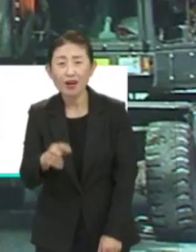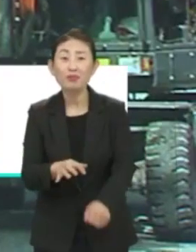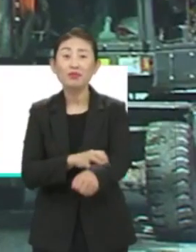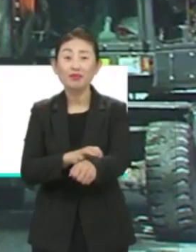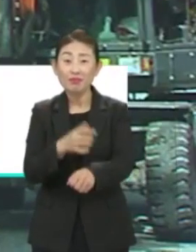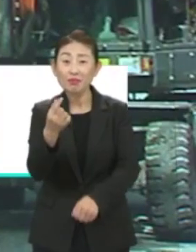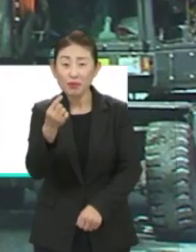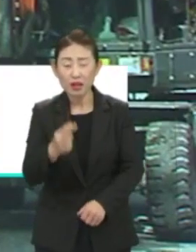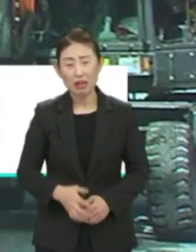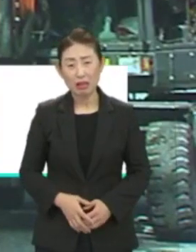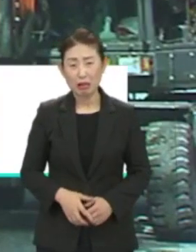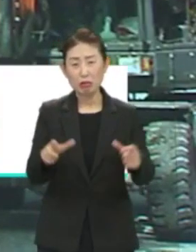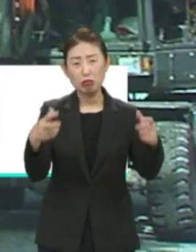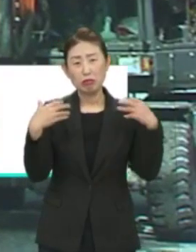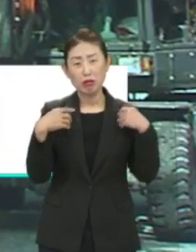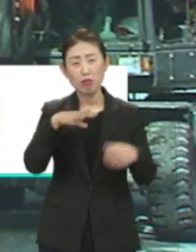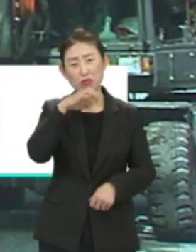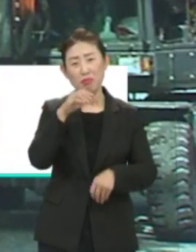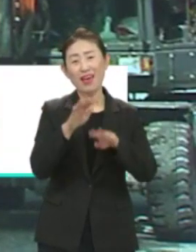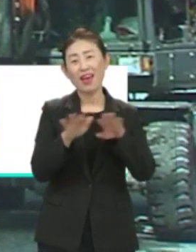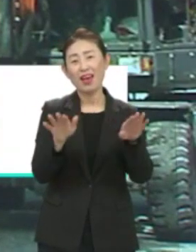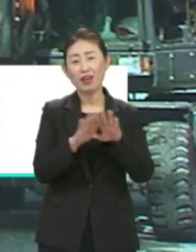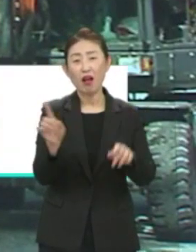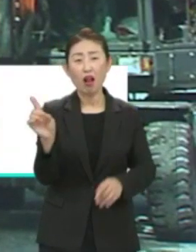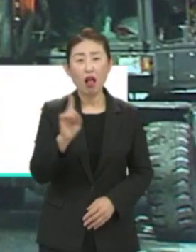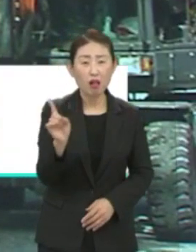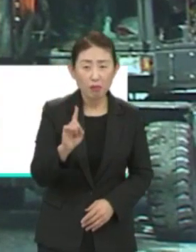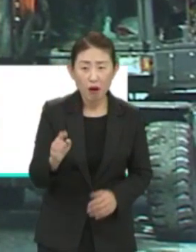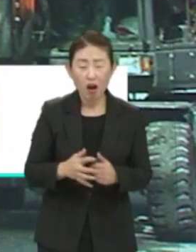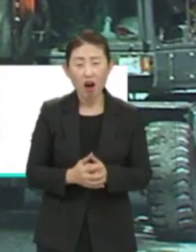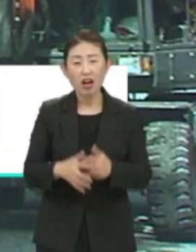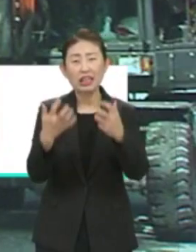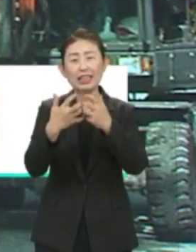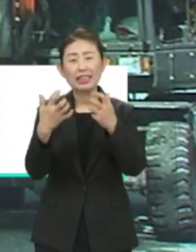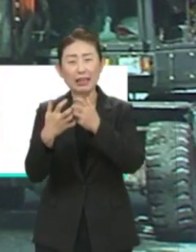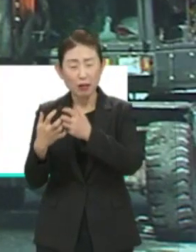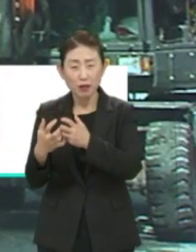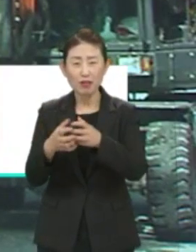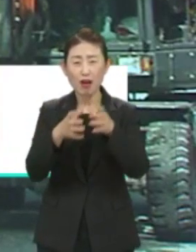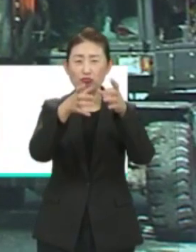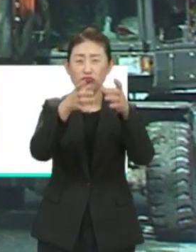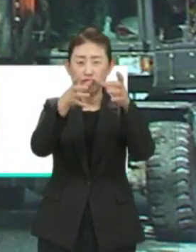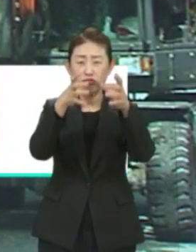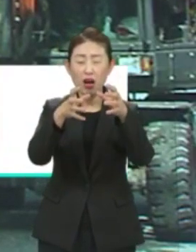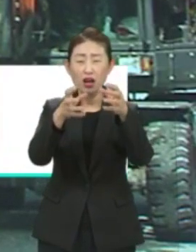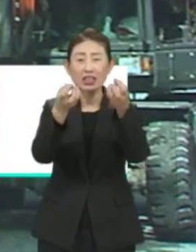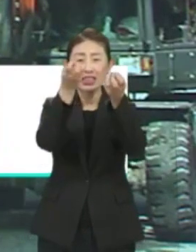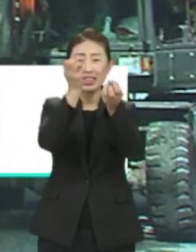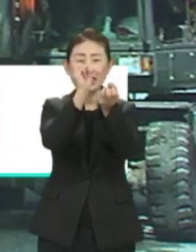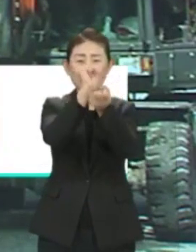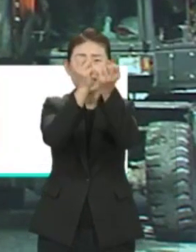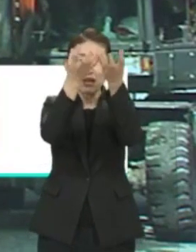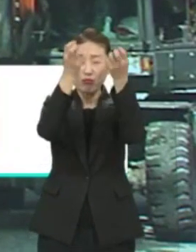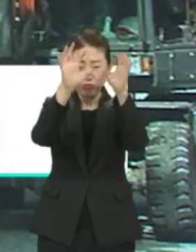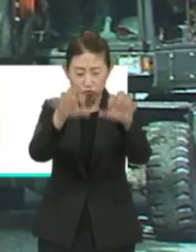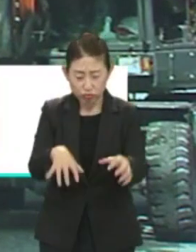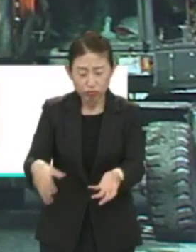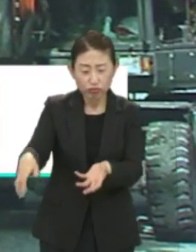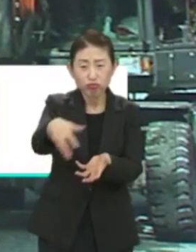텐데요. 이러한 민원을 해결하기 위해 각 구에서는 장비를 동원해 열매 채취 작업에 나섰습니다. 양정진